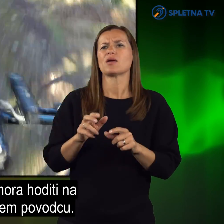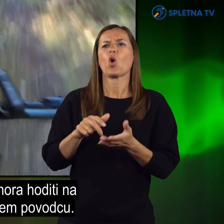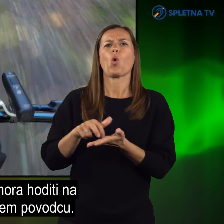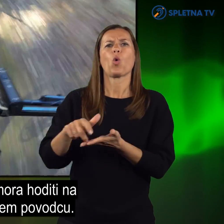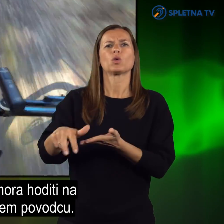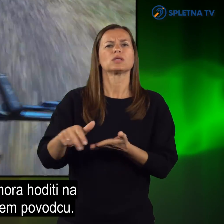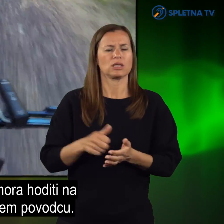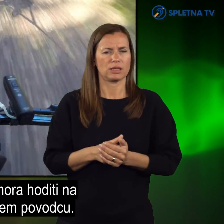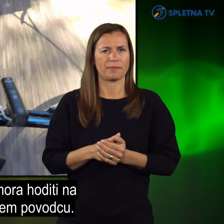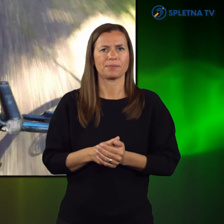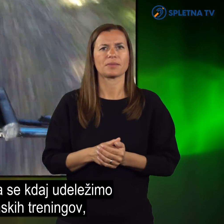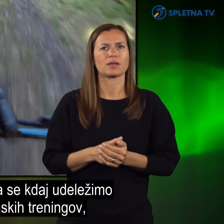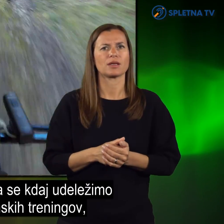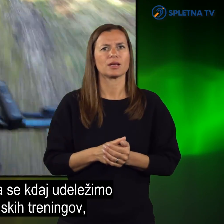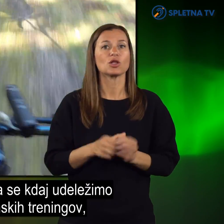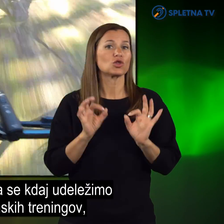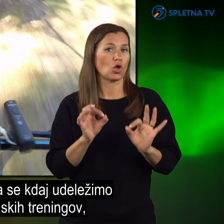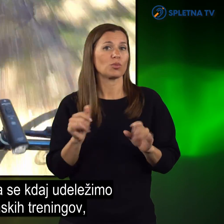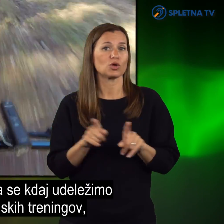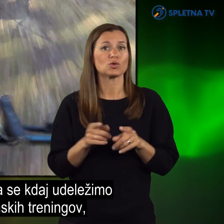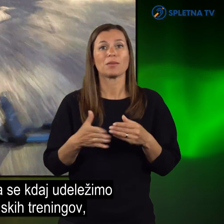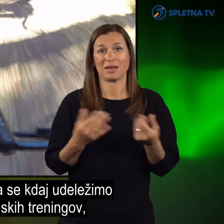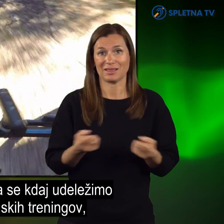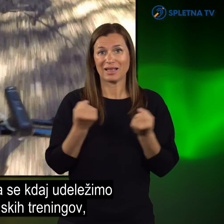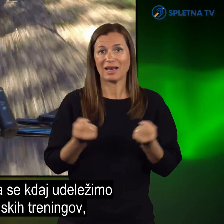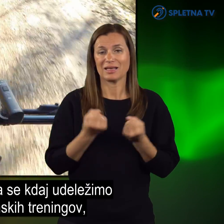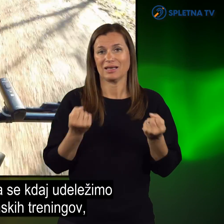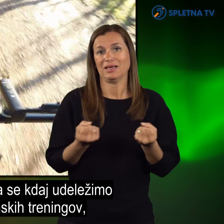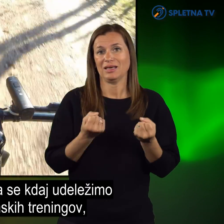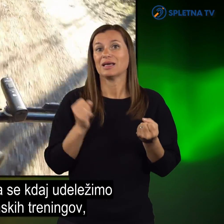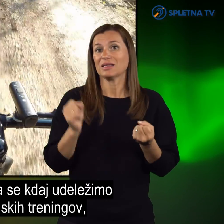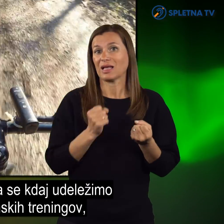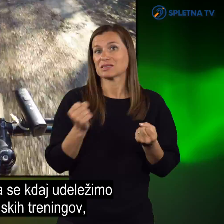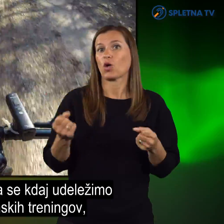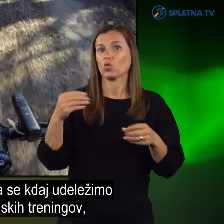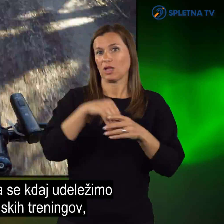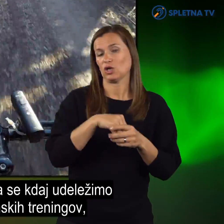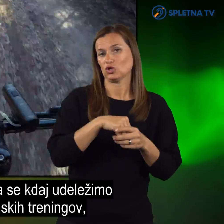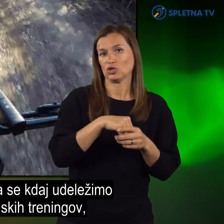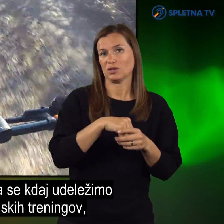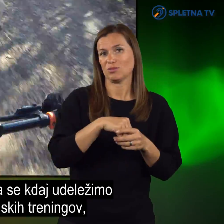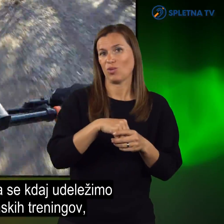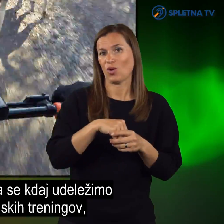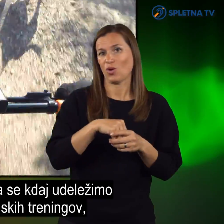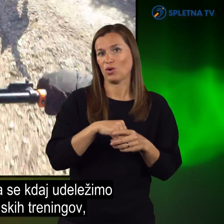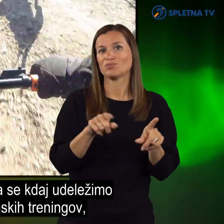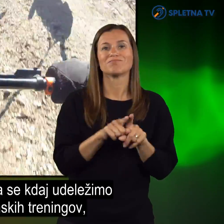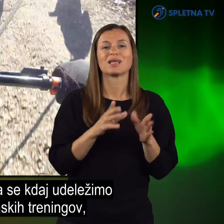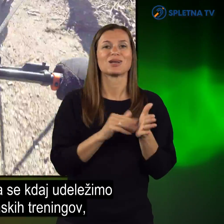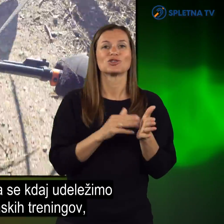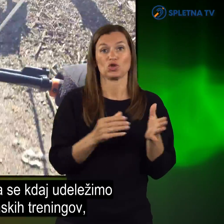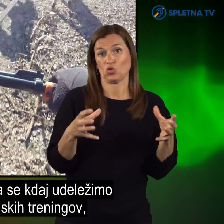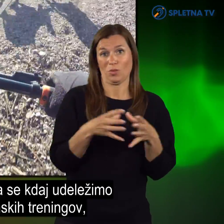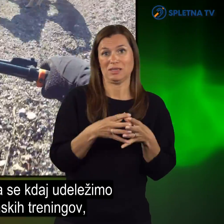hoditi na popuščenem povodcu. Je pa fino tudi pri samih treningih, da se kdaj pa kdaj udeležimo